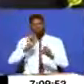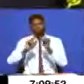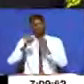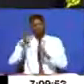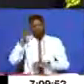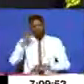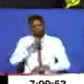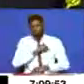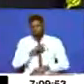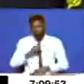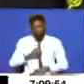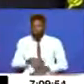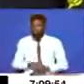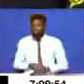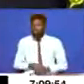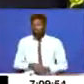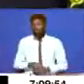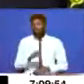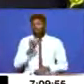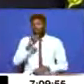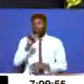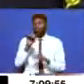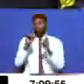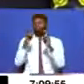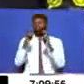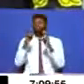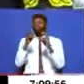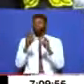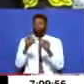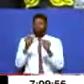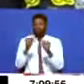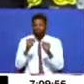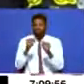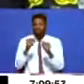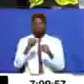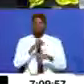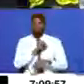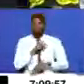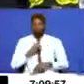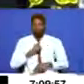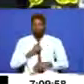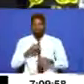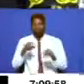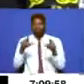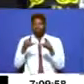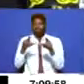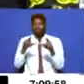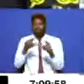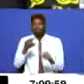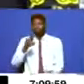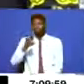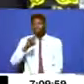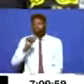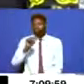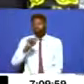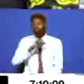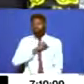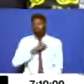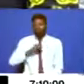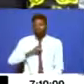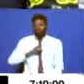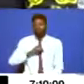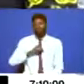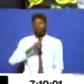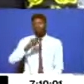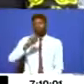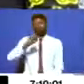is a concluded matter. Our senate ticket for UDA will go to Senate Nyutu. And the whole team here